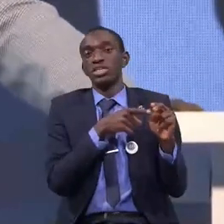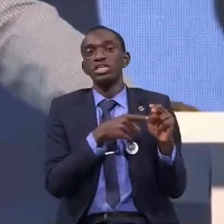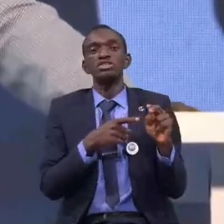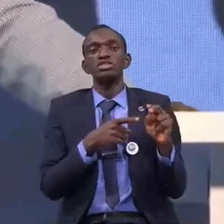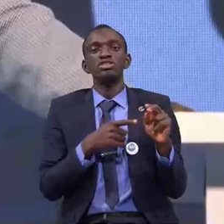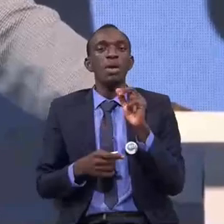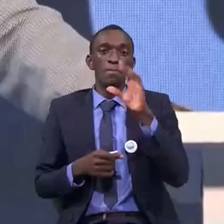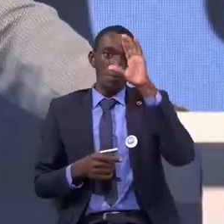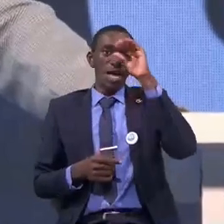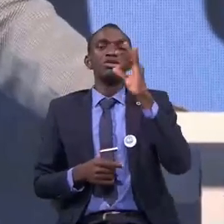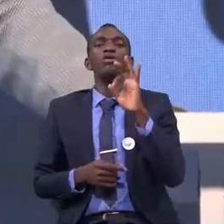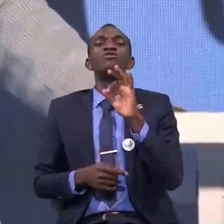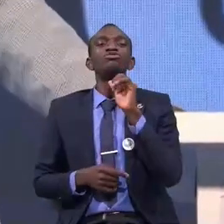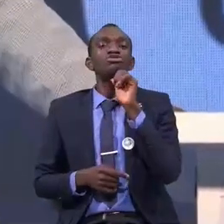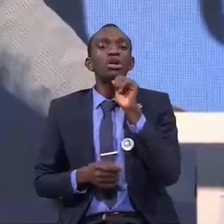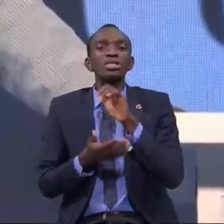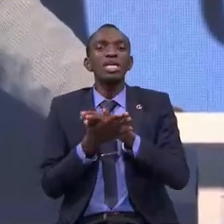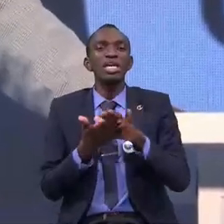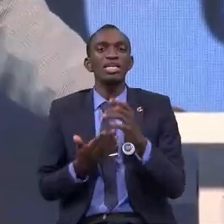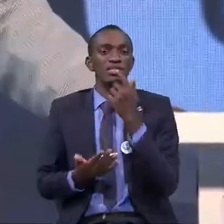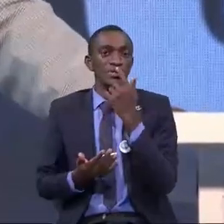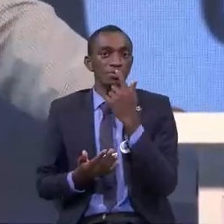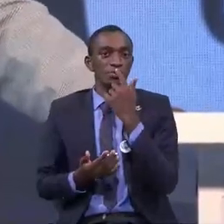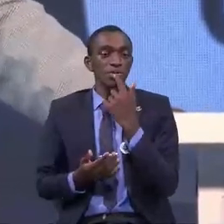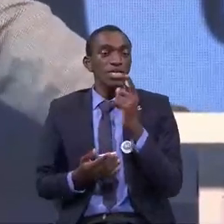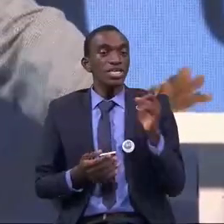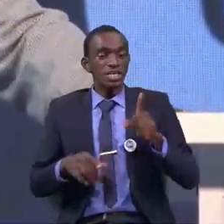Ici, un homme dont les lèvres sont impures.